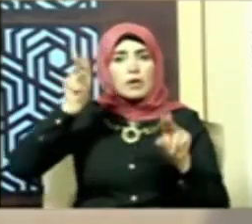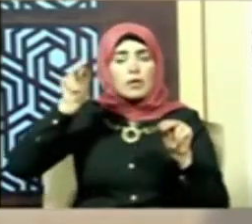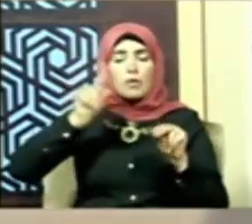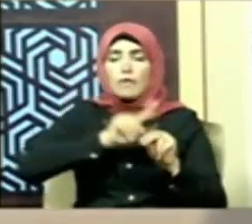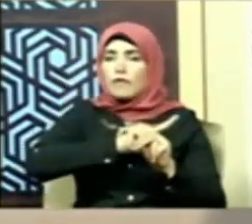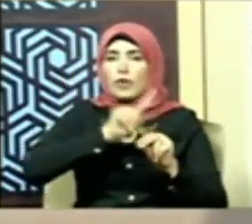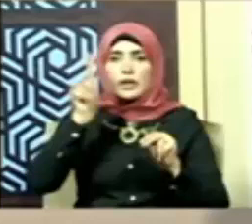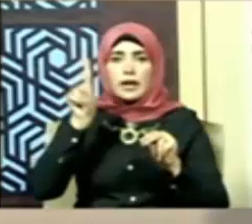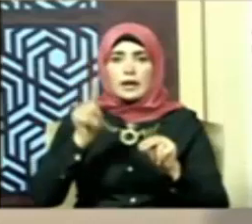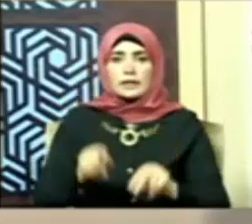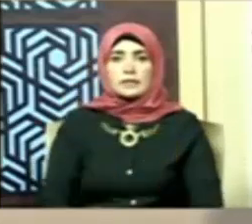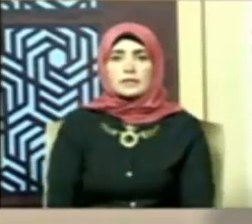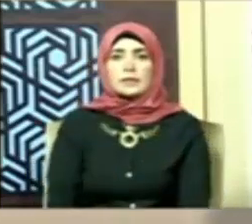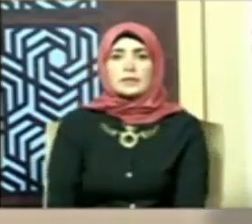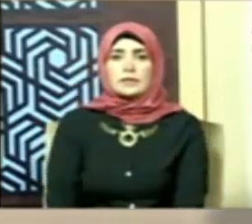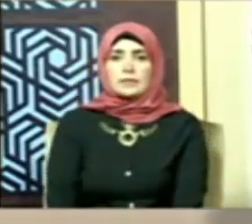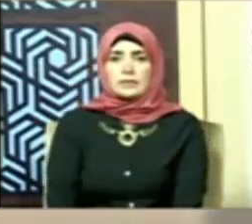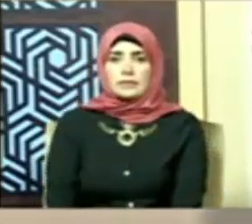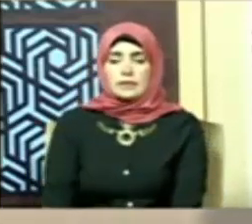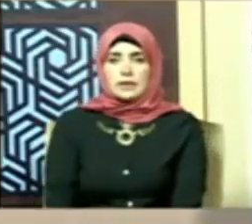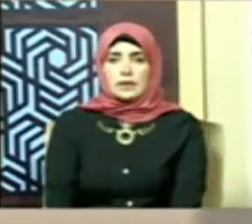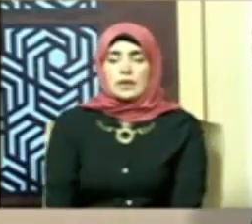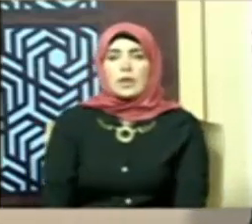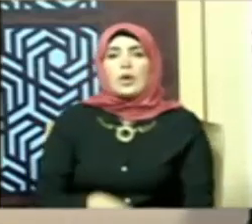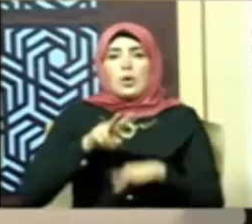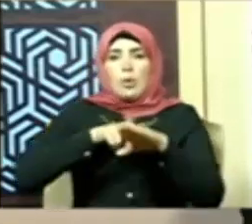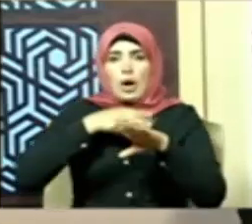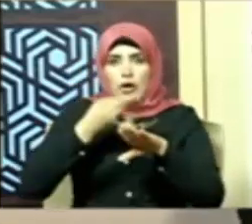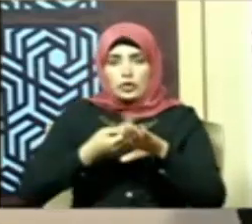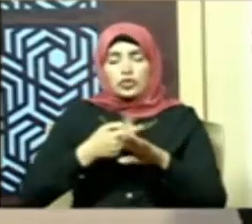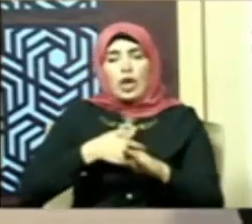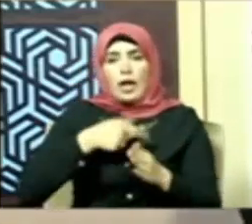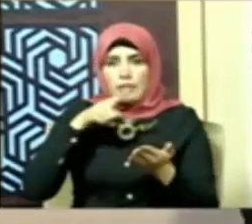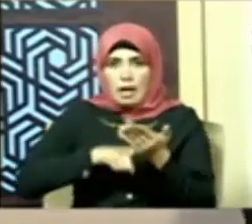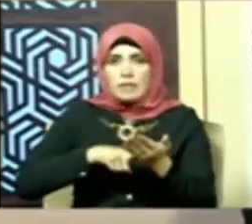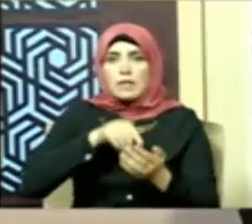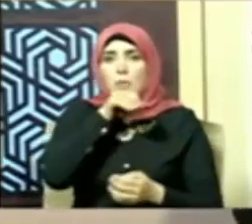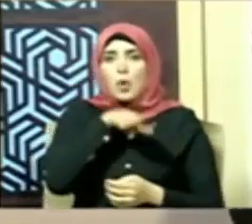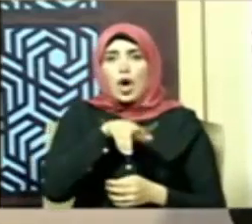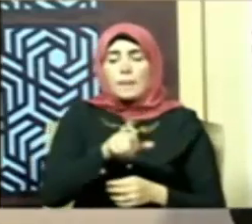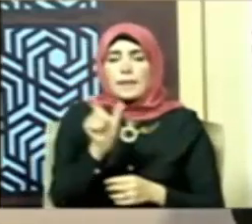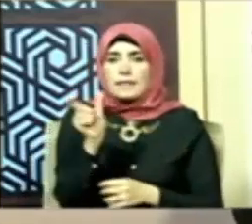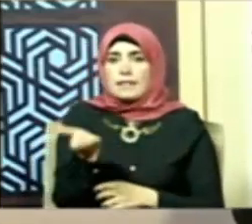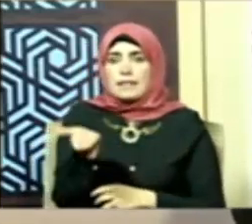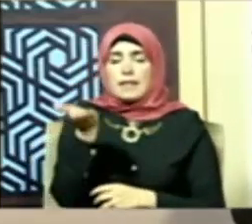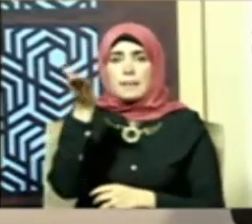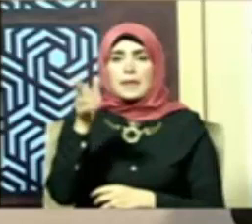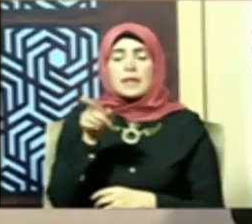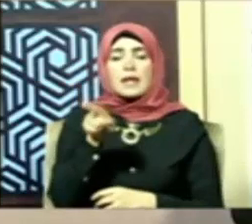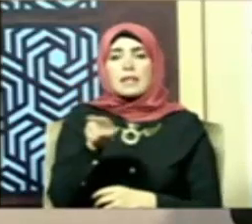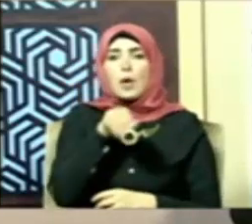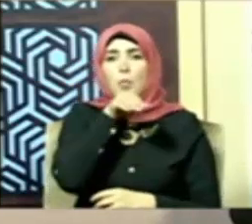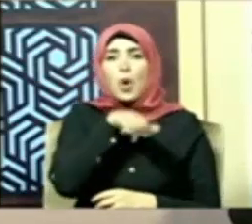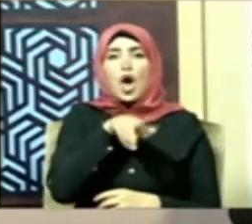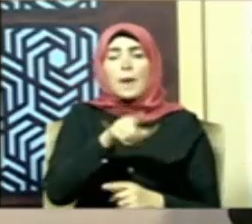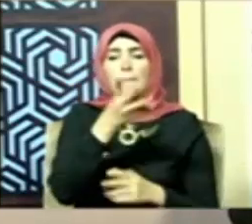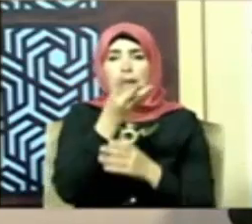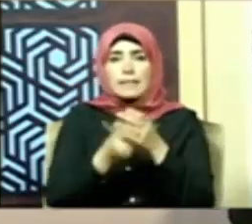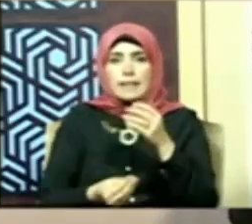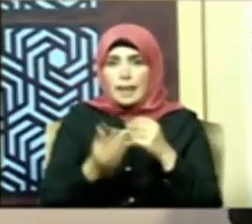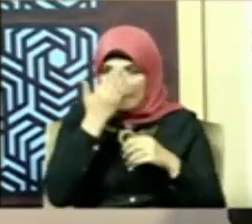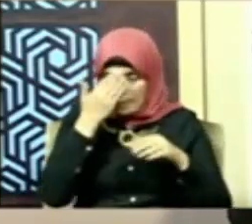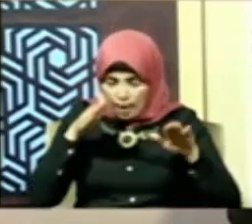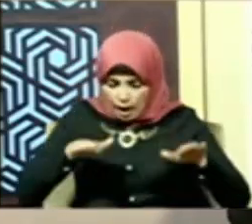له كفوا أحد. وأشهد أن سيدنا ونبينا محمد بن عبد